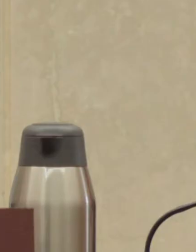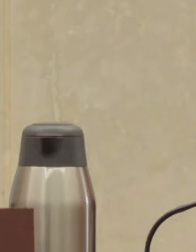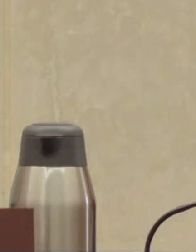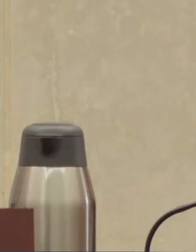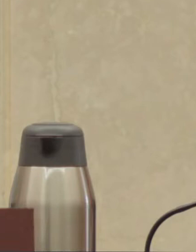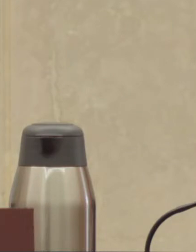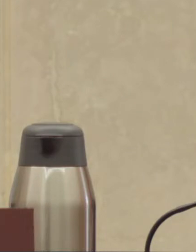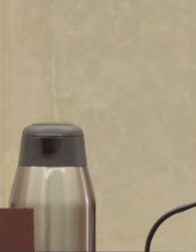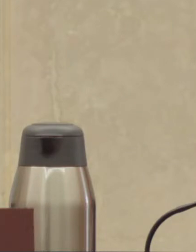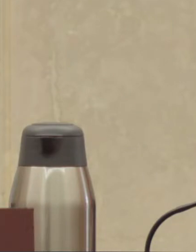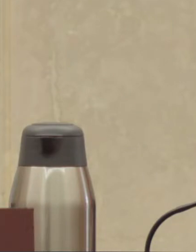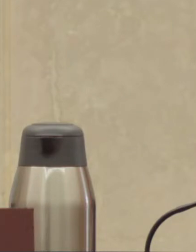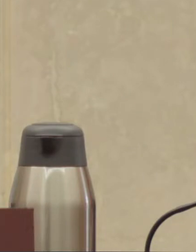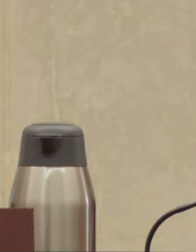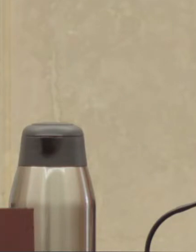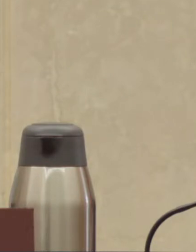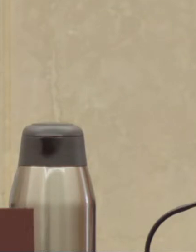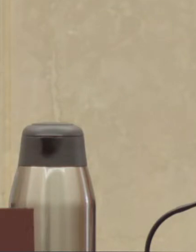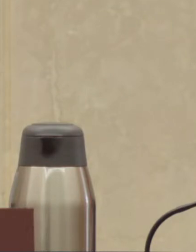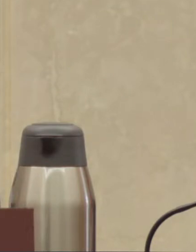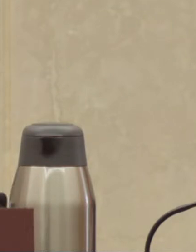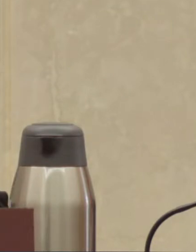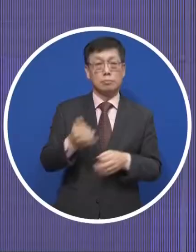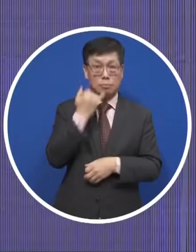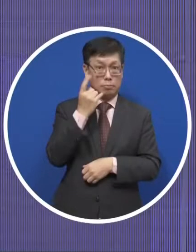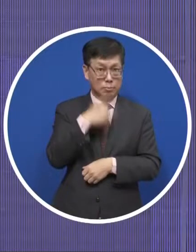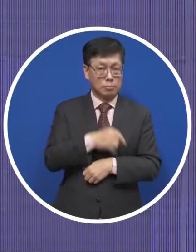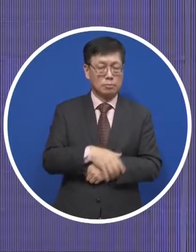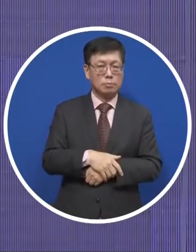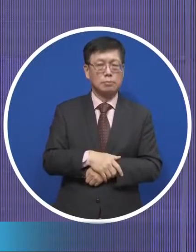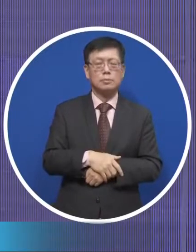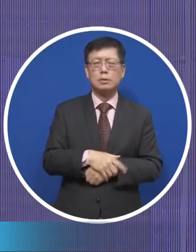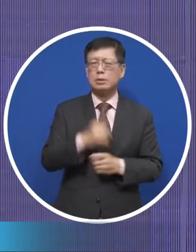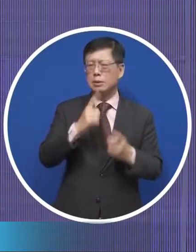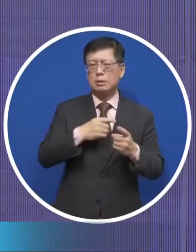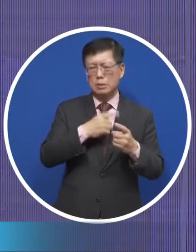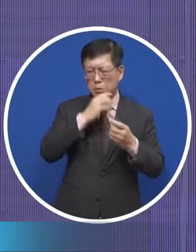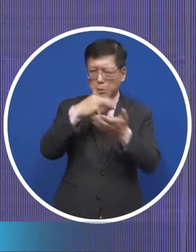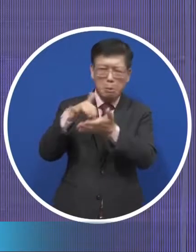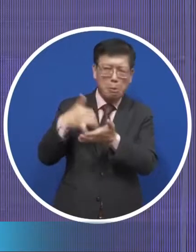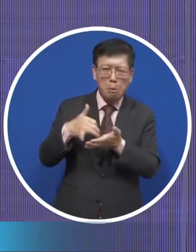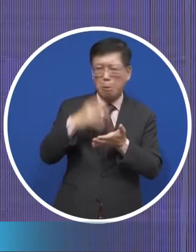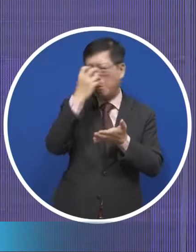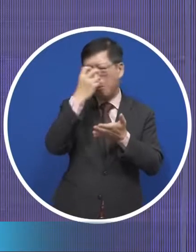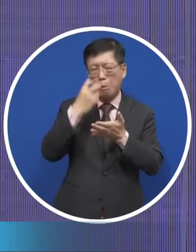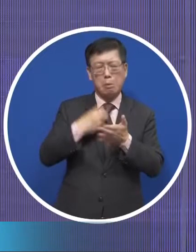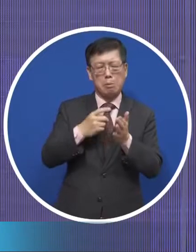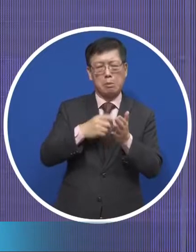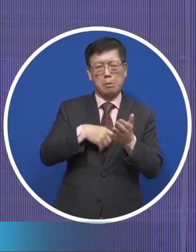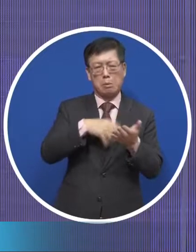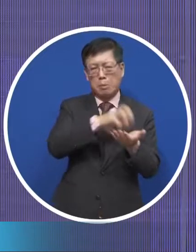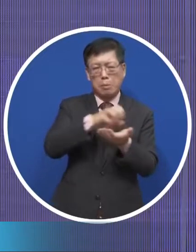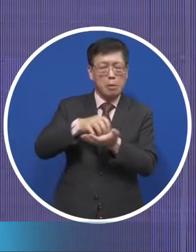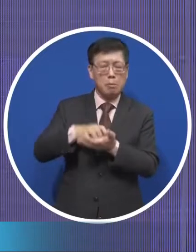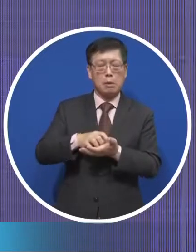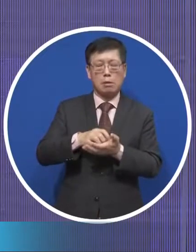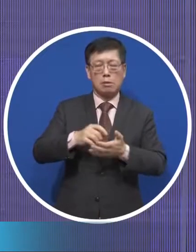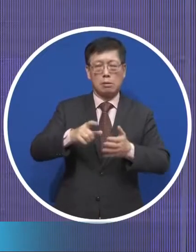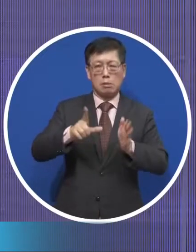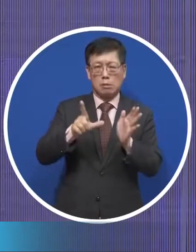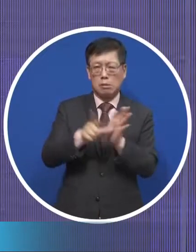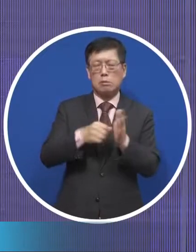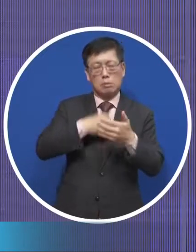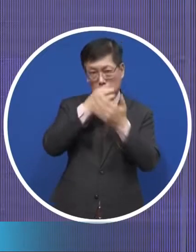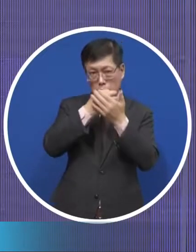员工薪资的补贴应该直接以2万元做补贴， 而省去这种行政作业的时间，可以直接来帮